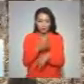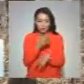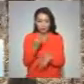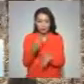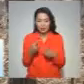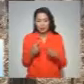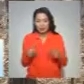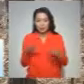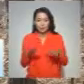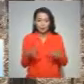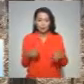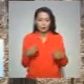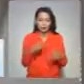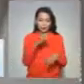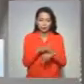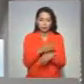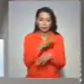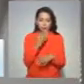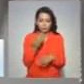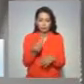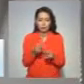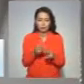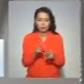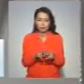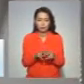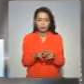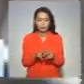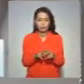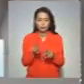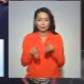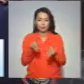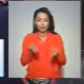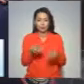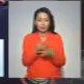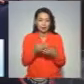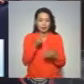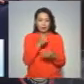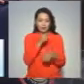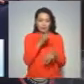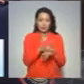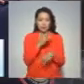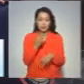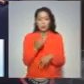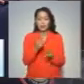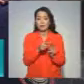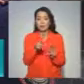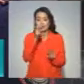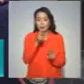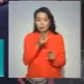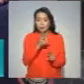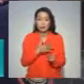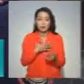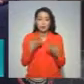из других областей. Чаще всего изымают уже расфасованные в закладке вещества. В течение 3 месяцев нами